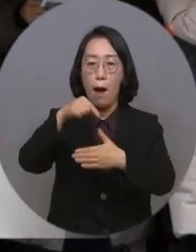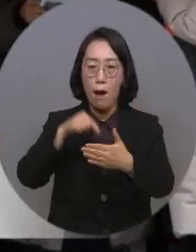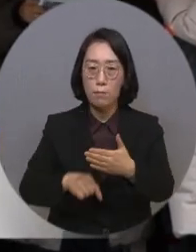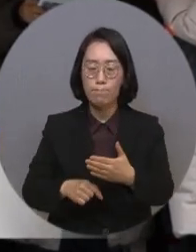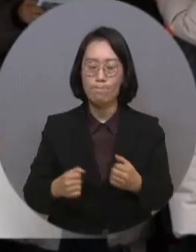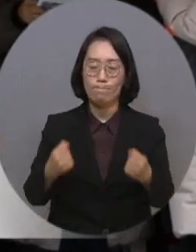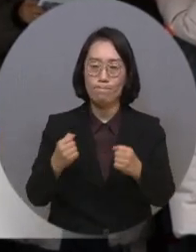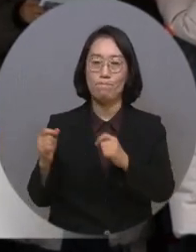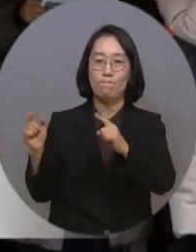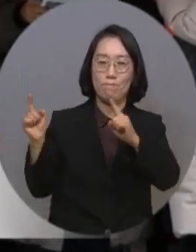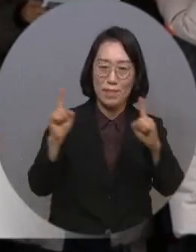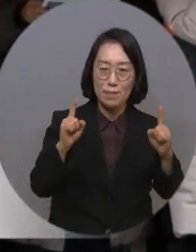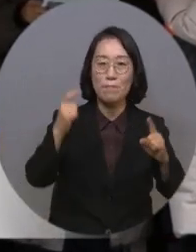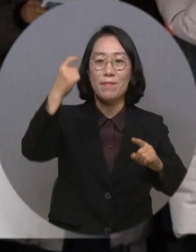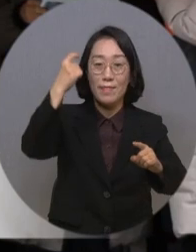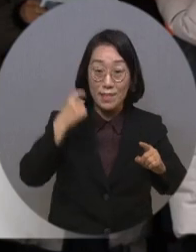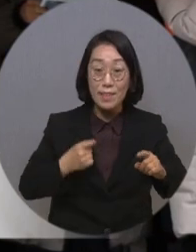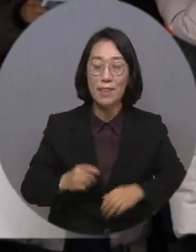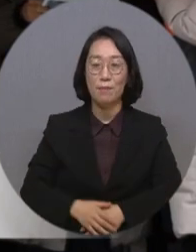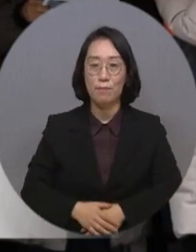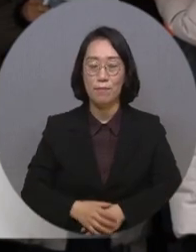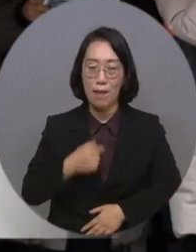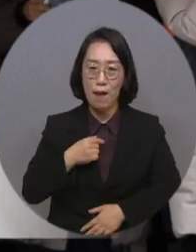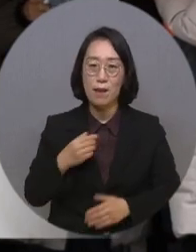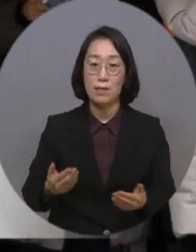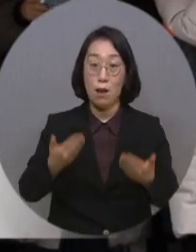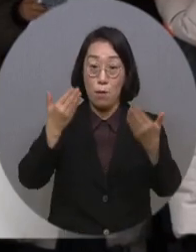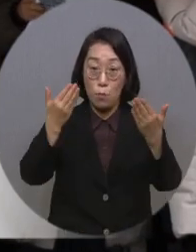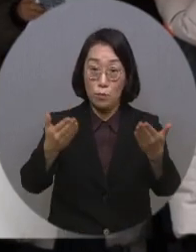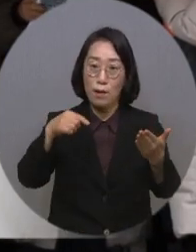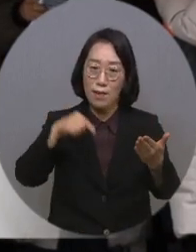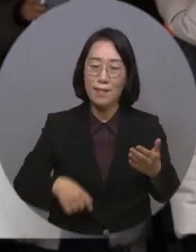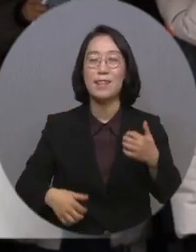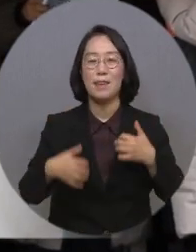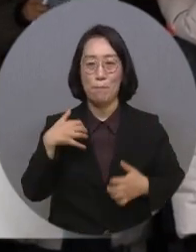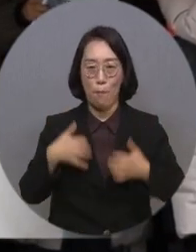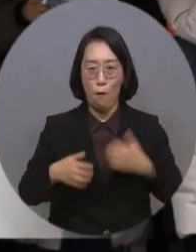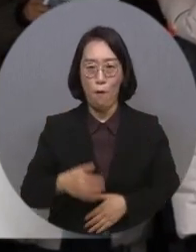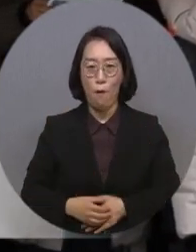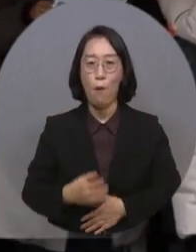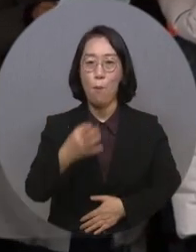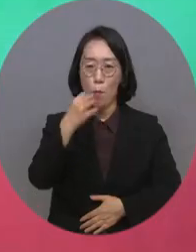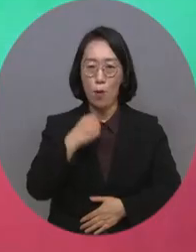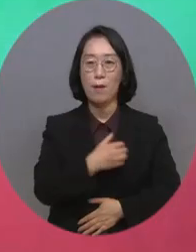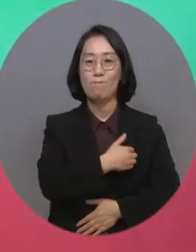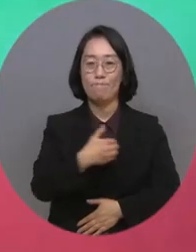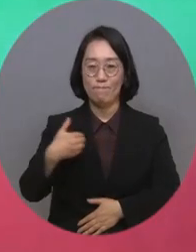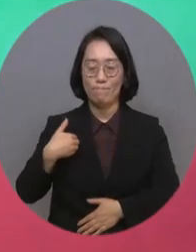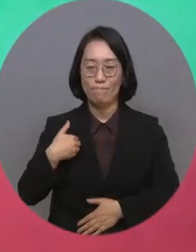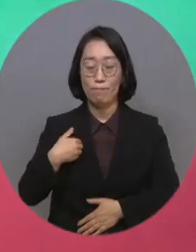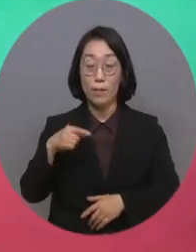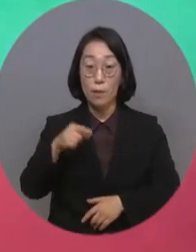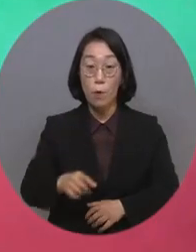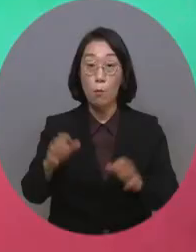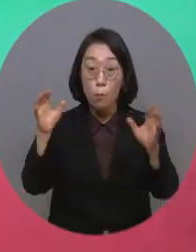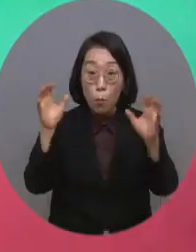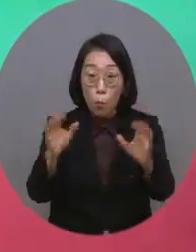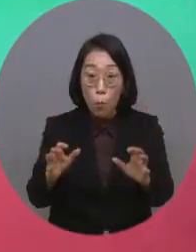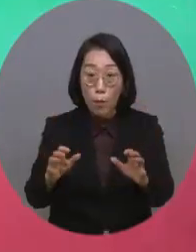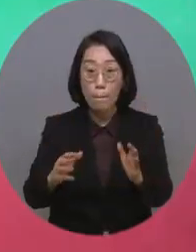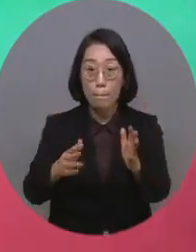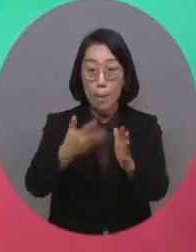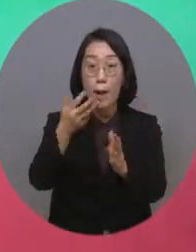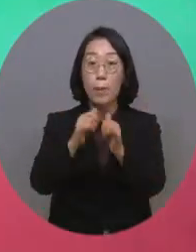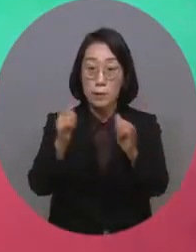마음도 건강해진 것 같아서 저는 자원봉사자를 하는 것이 기쁘고 보람 있습니다 이번 행사는 자원봉사자